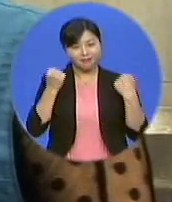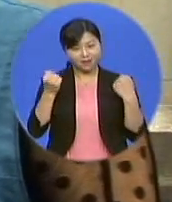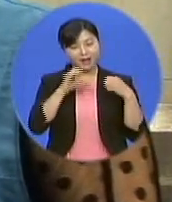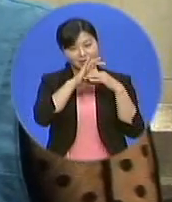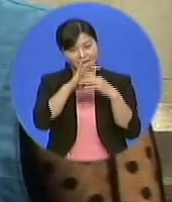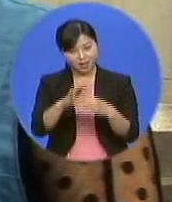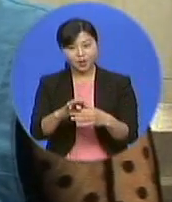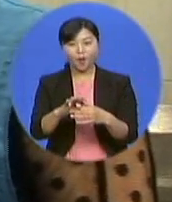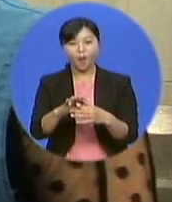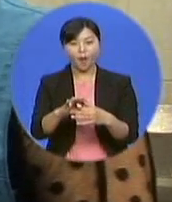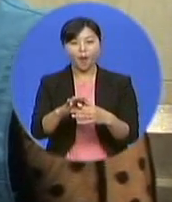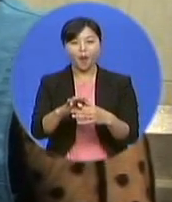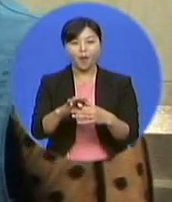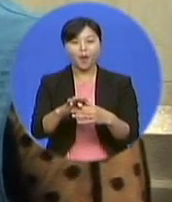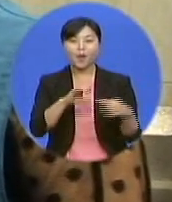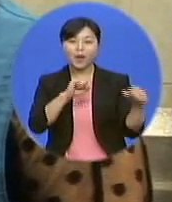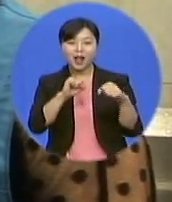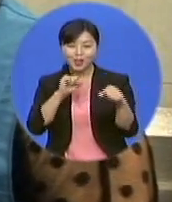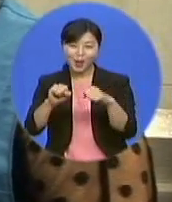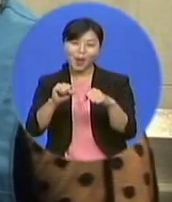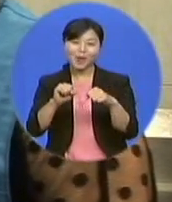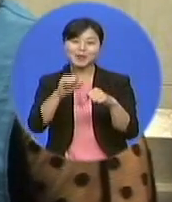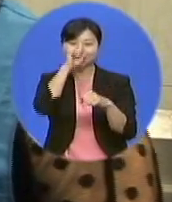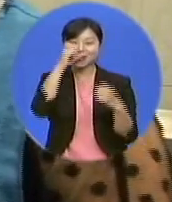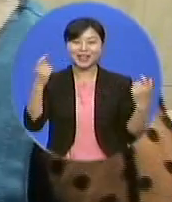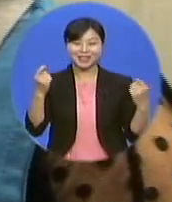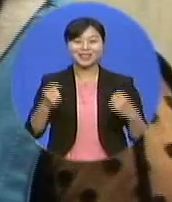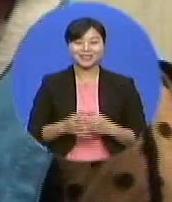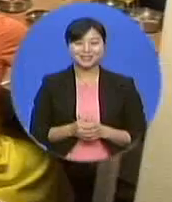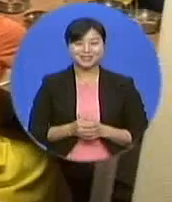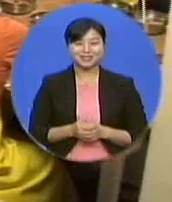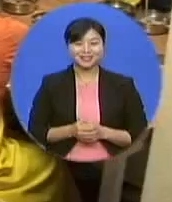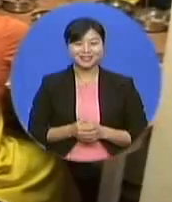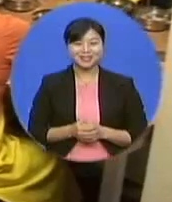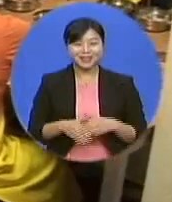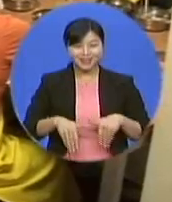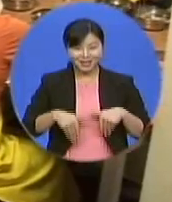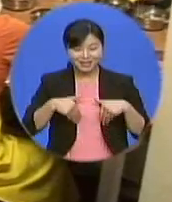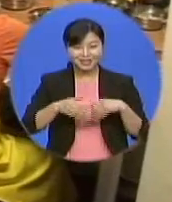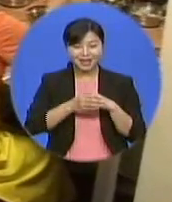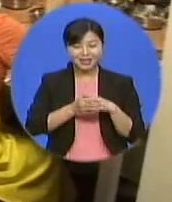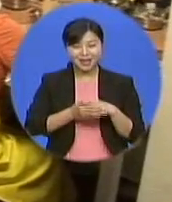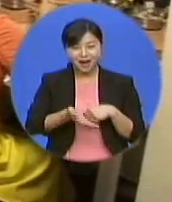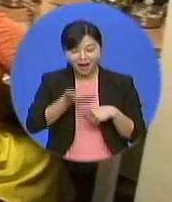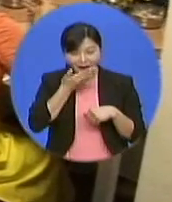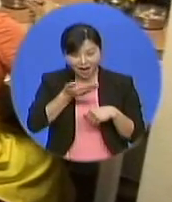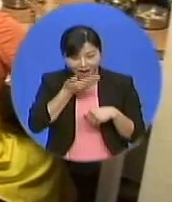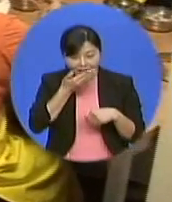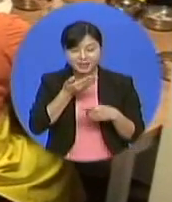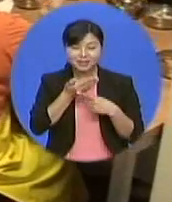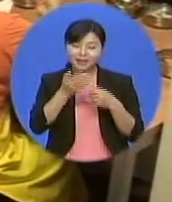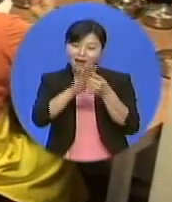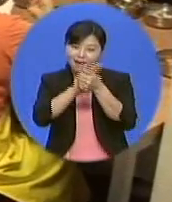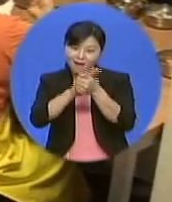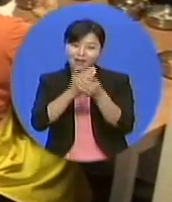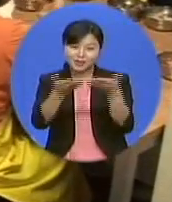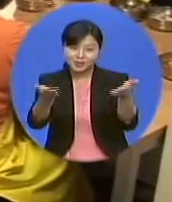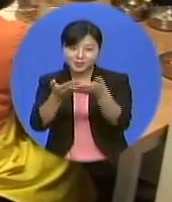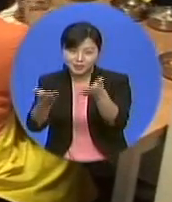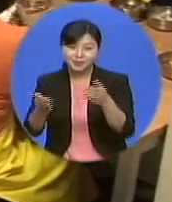같이 매일매일 했으면 좋겠어요. 끝까지. 오늘도 따뜻한 식사로 사랑을 전달한